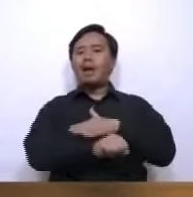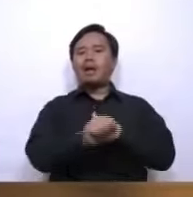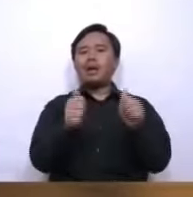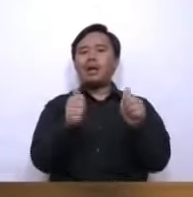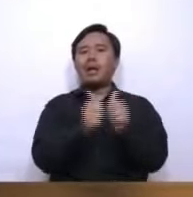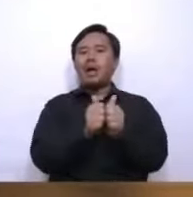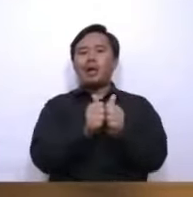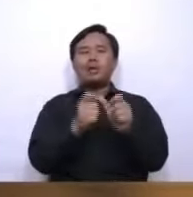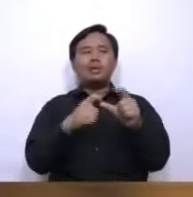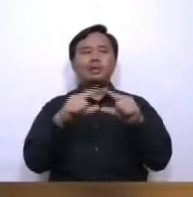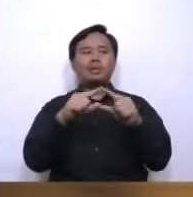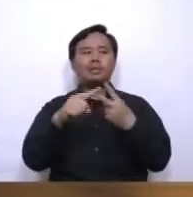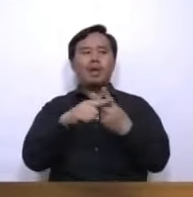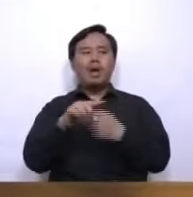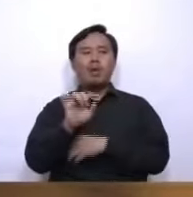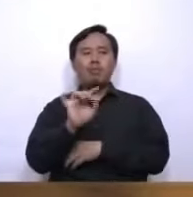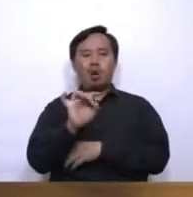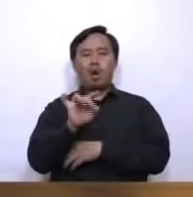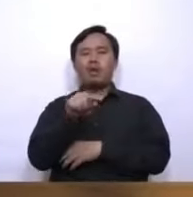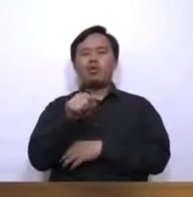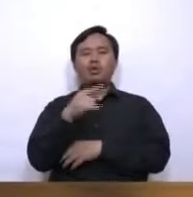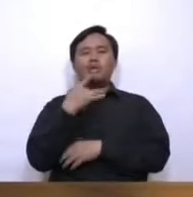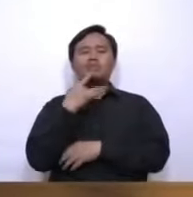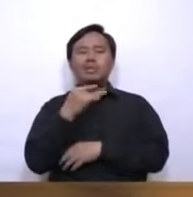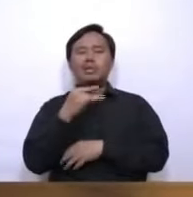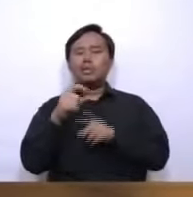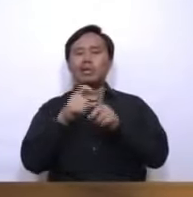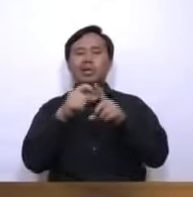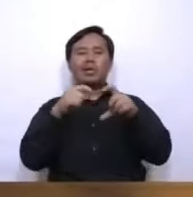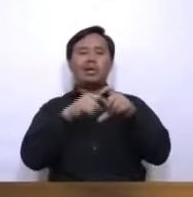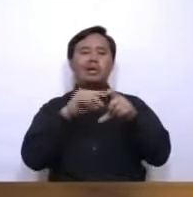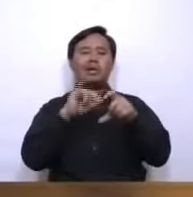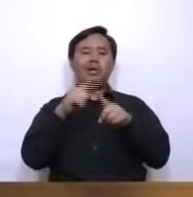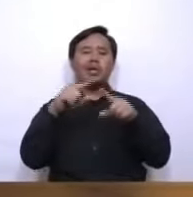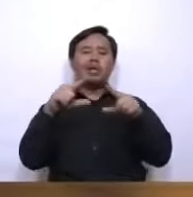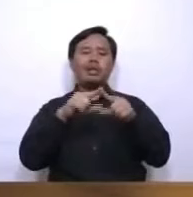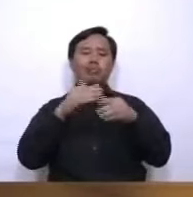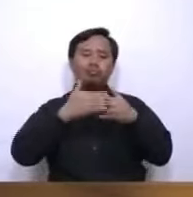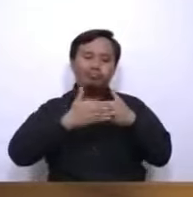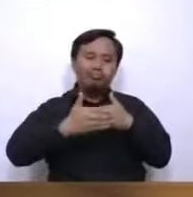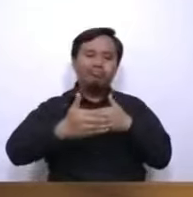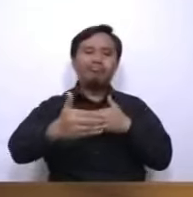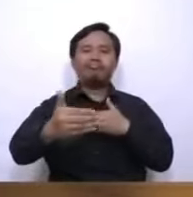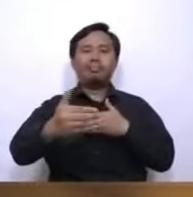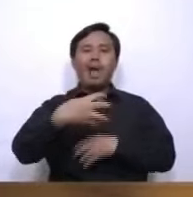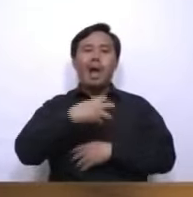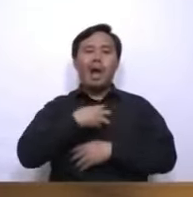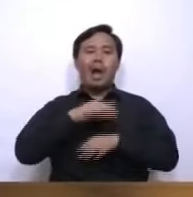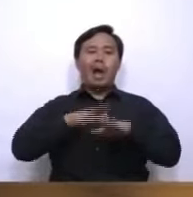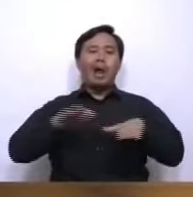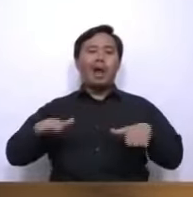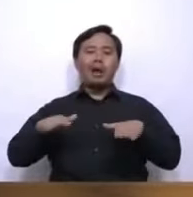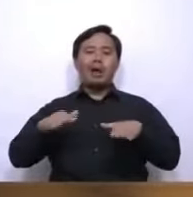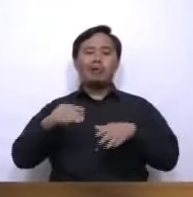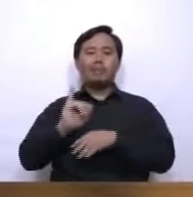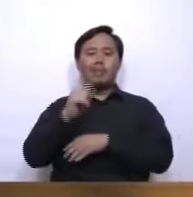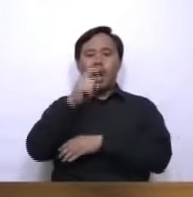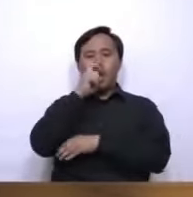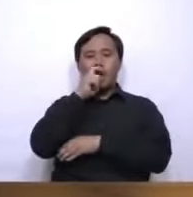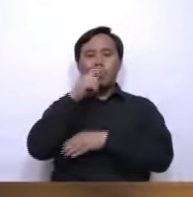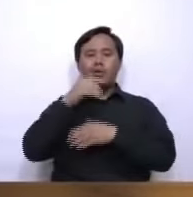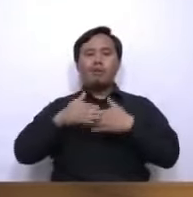itu menimbulkan derita yang panjang. Perhatian dalam jangka pendek dan hak sebagai anak terhadap ayahnya dalam jangka panjang.